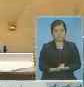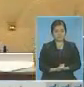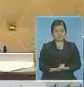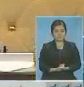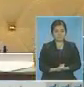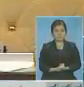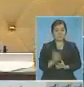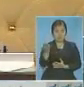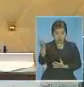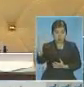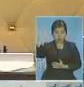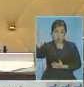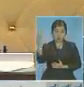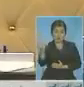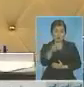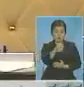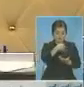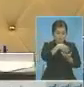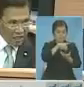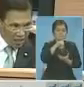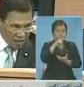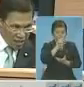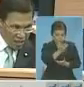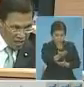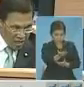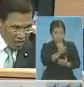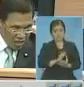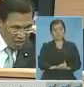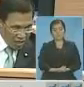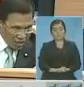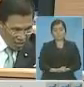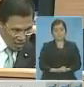ท่านรังสีมารอแป๊บนึงเขาใช้เวลาเขาอยู่เชิญนะ